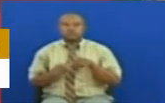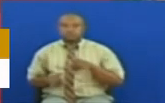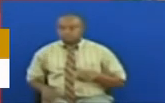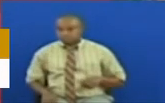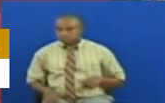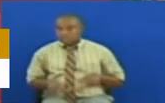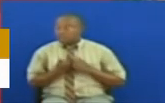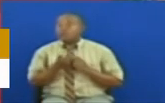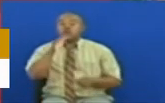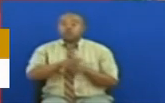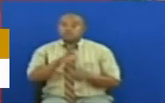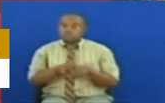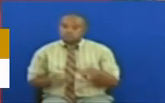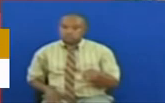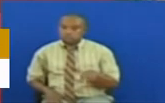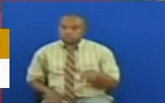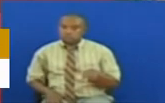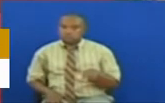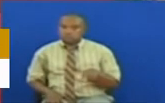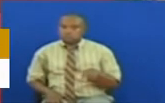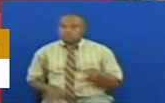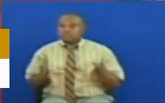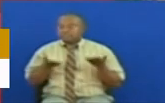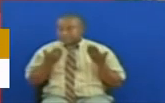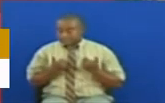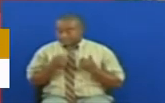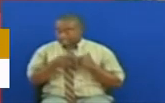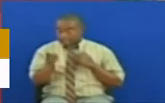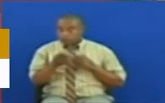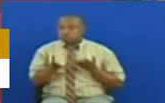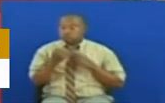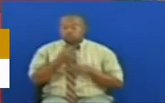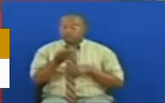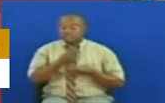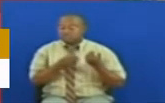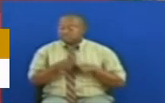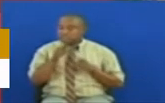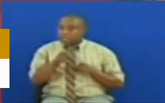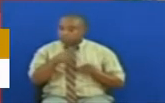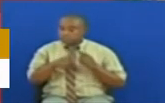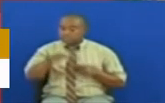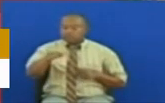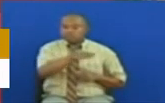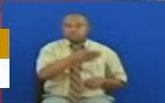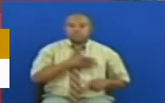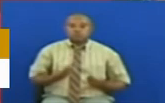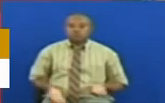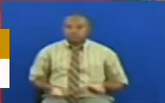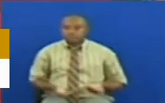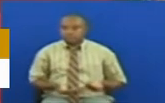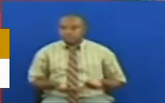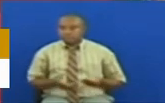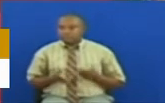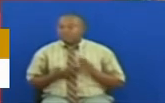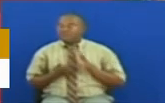lakini ni wengi na sisi wenyewe tunaweza kufanya biashara kwa hao hao samaki katika maeneo yetu, kwa sababu lobster wanaovuliwa